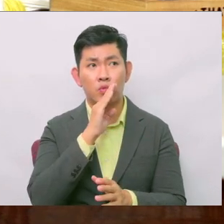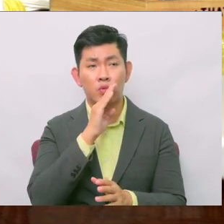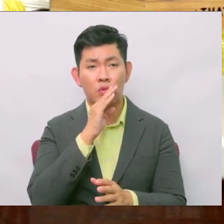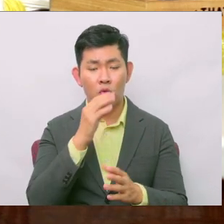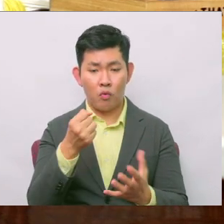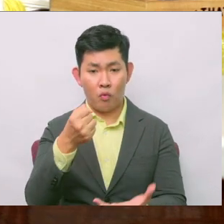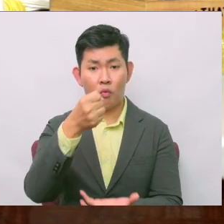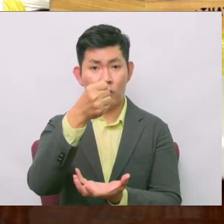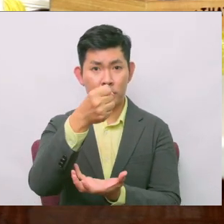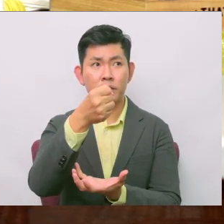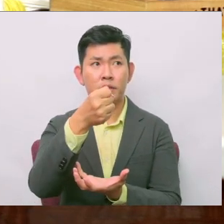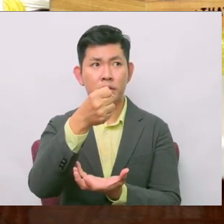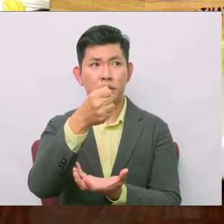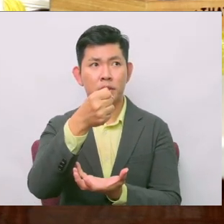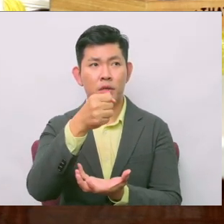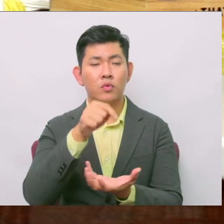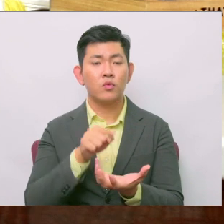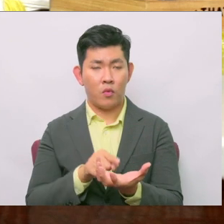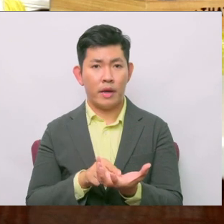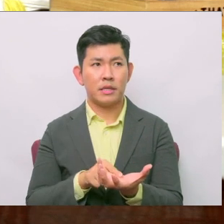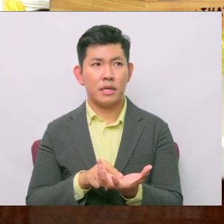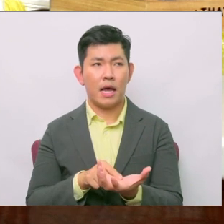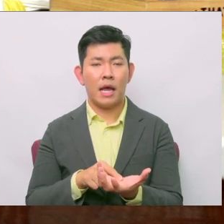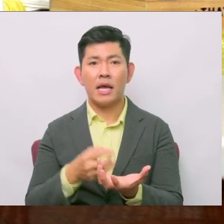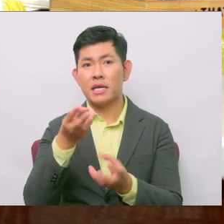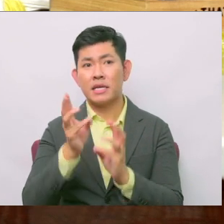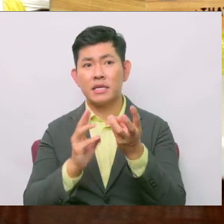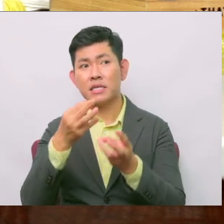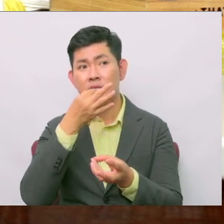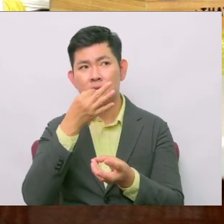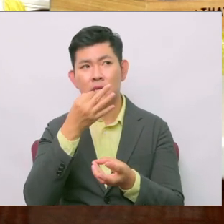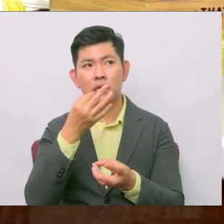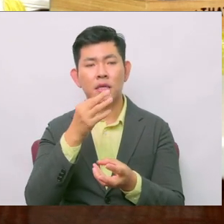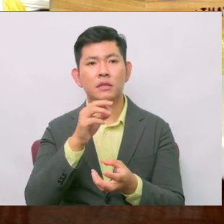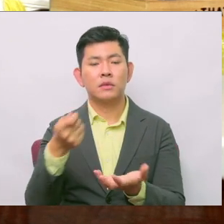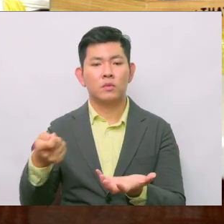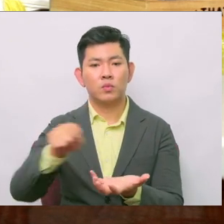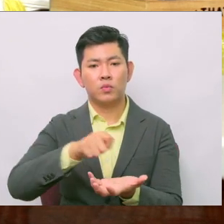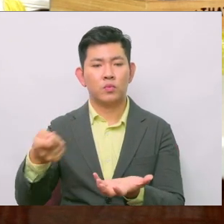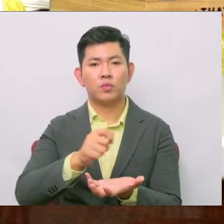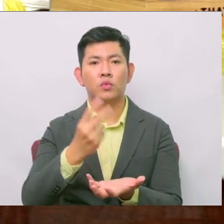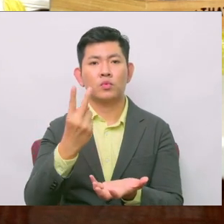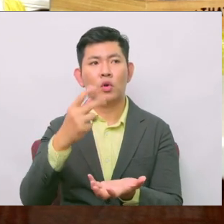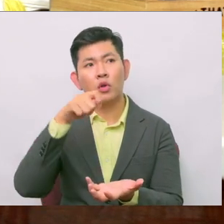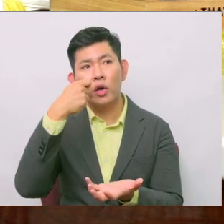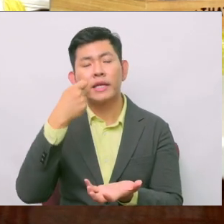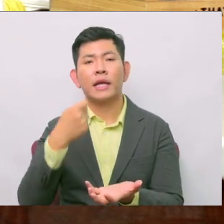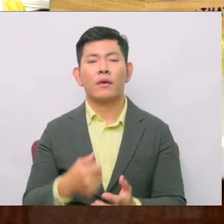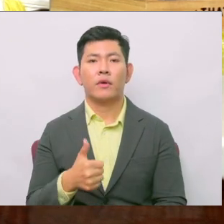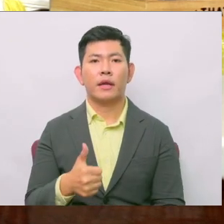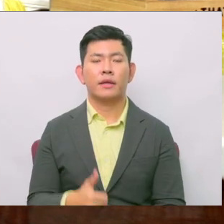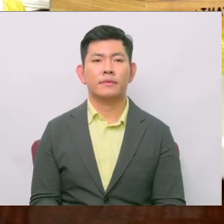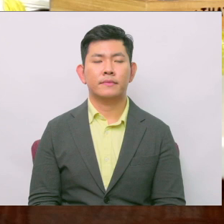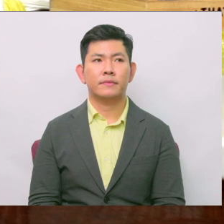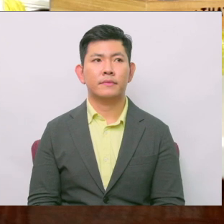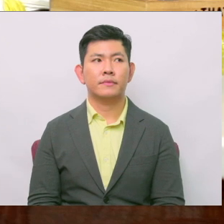รวมแล้ว1ถ้วยก็อาจจะใช้เกลือประมาณสัก2หรือ3ช้อนโต๊ะใหญ่ๆได้นะคะ